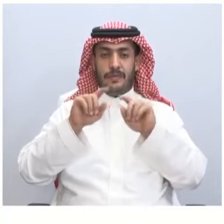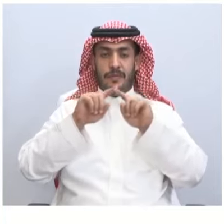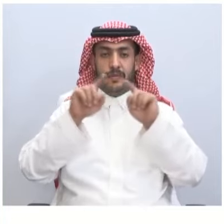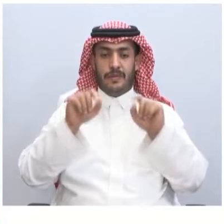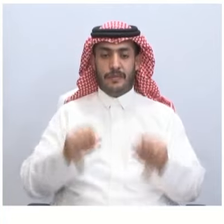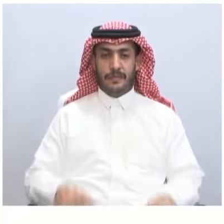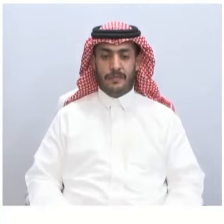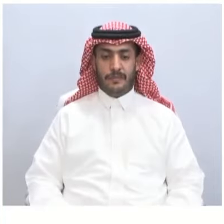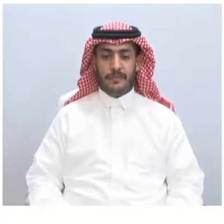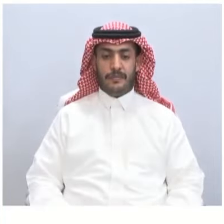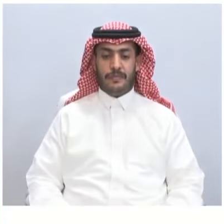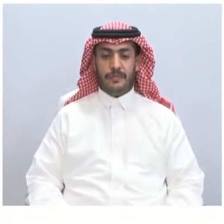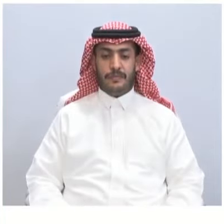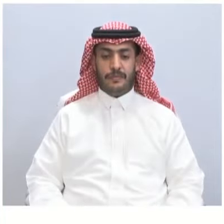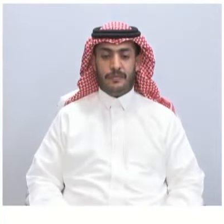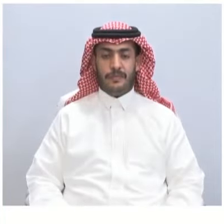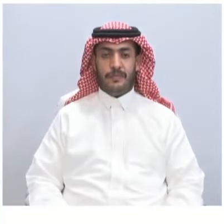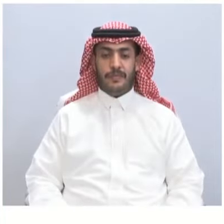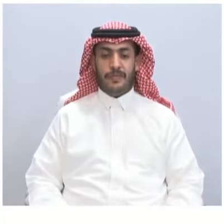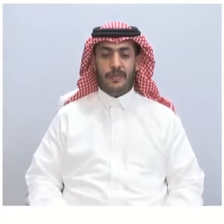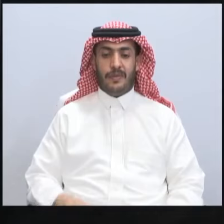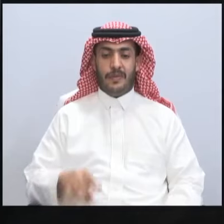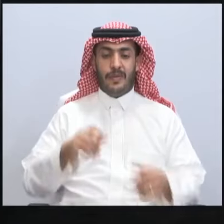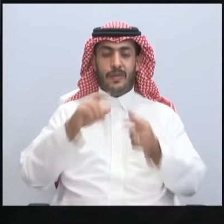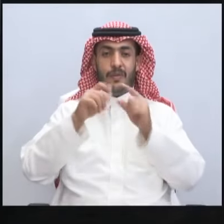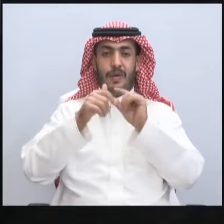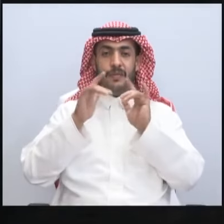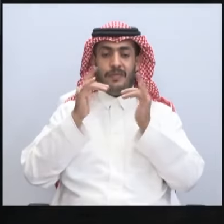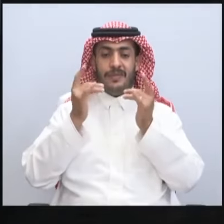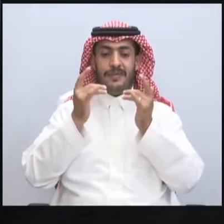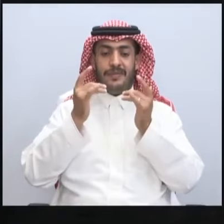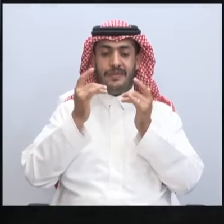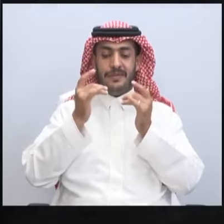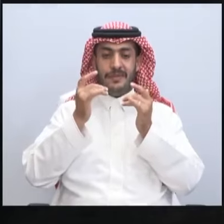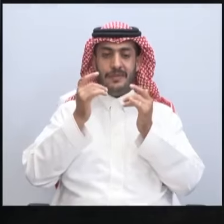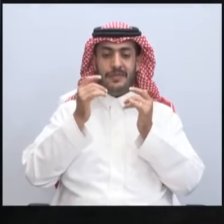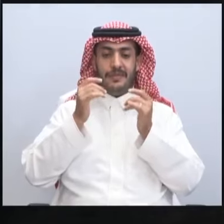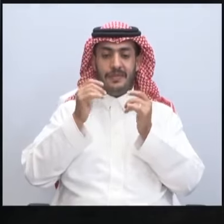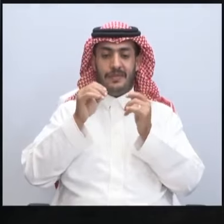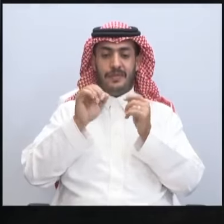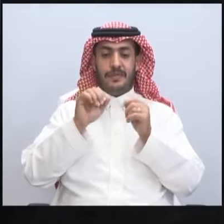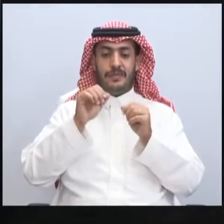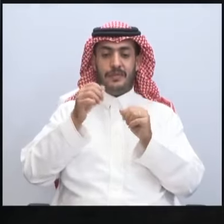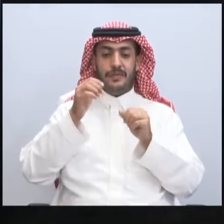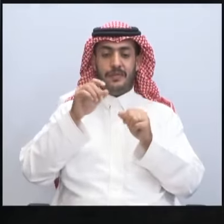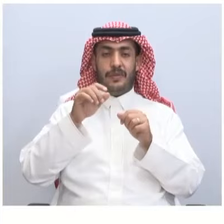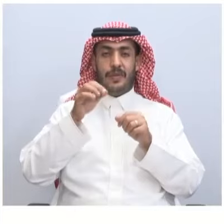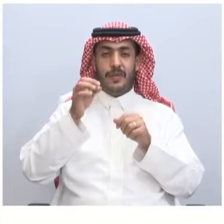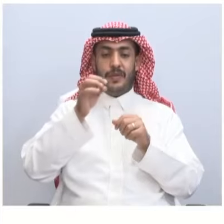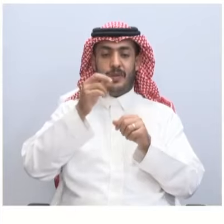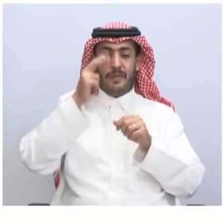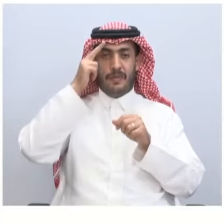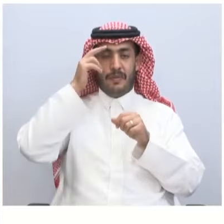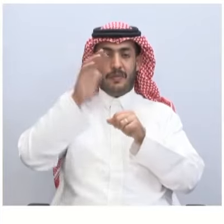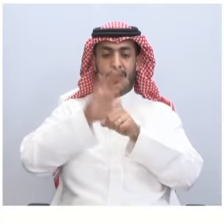متر مربع دول دول المجلس دول مجلس التعاون الدول المملكه